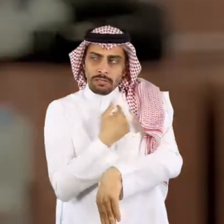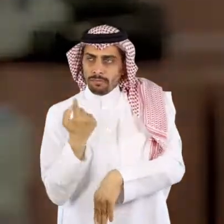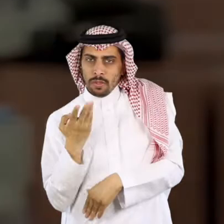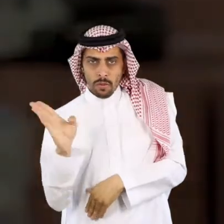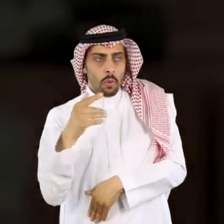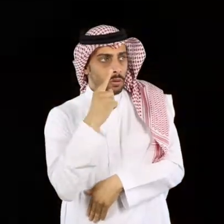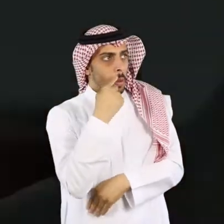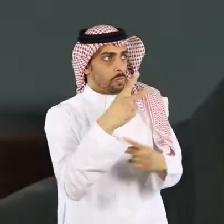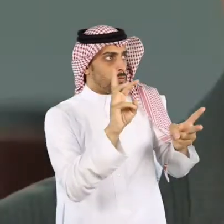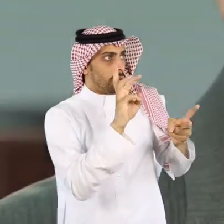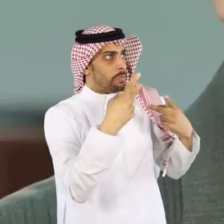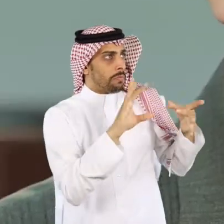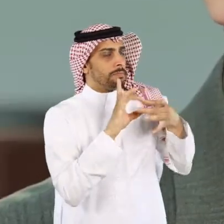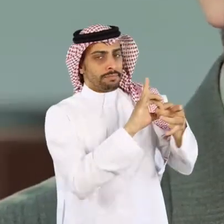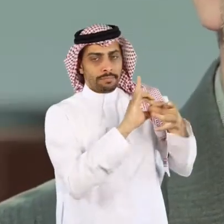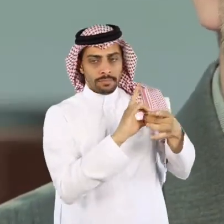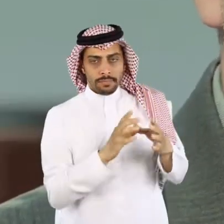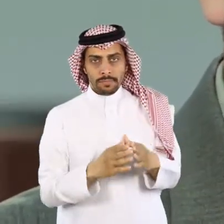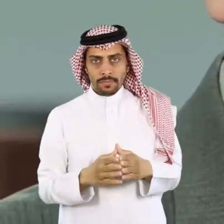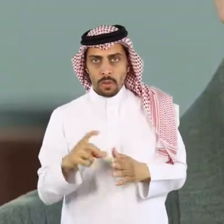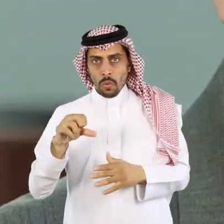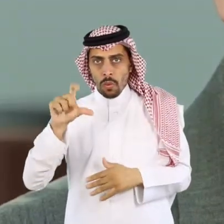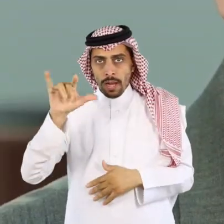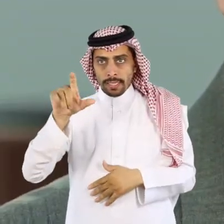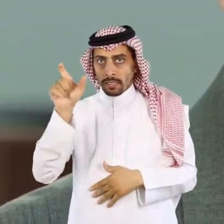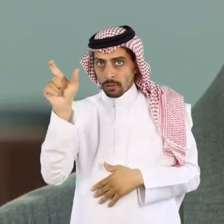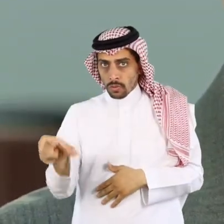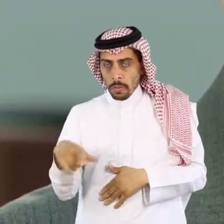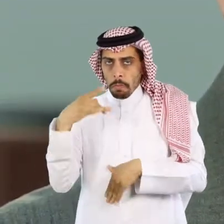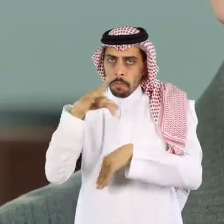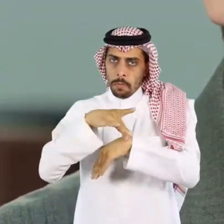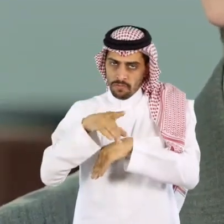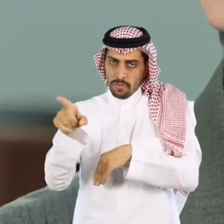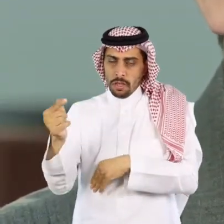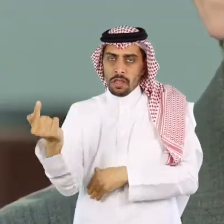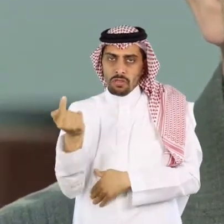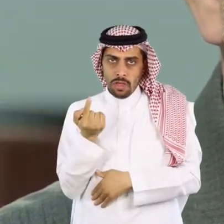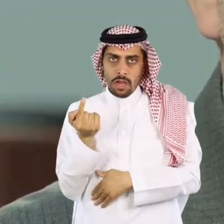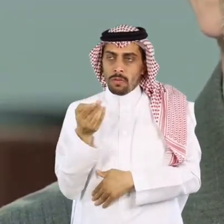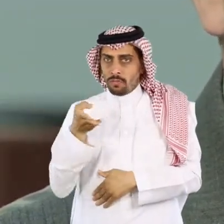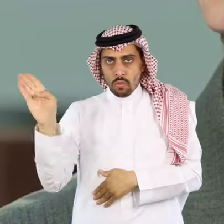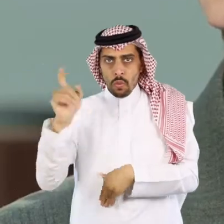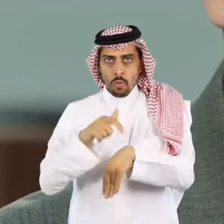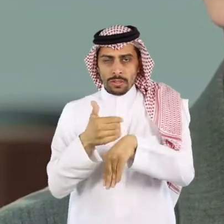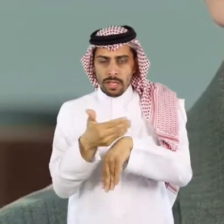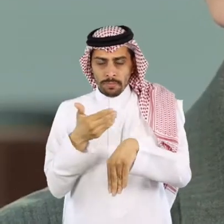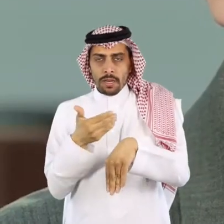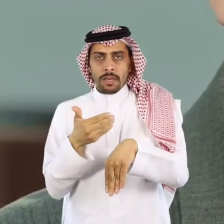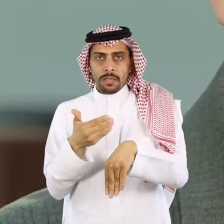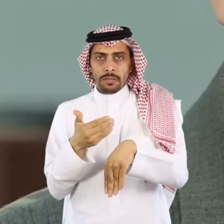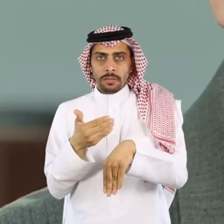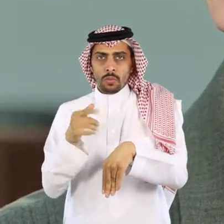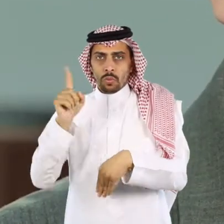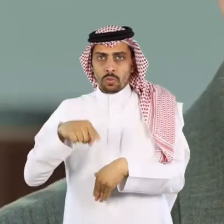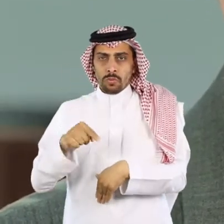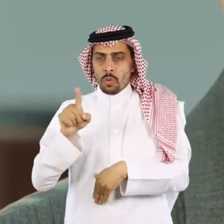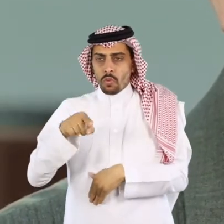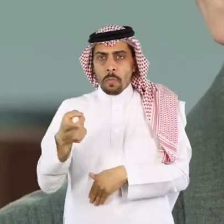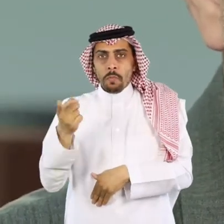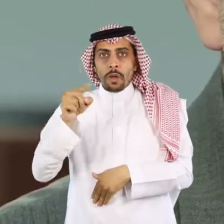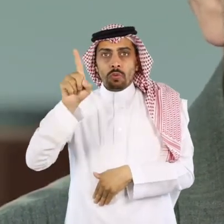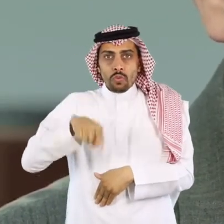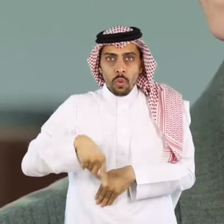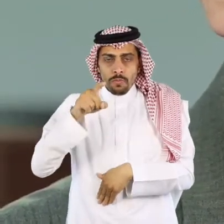وهذا وفره لي. بالنسبة لوليد، حالته الصحية بتضطر في بعض الأحيان أنه يطلع من المكتب مثلاً في يوم بعد